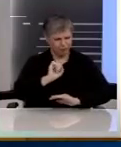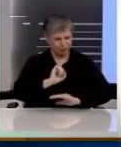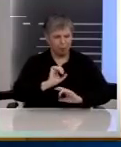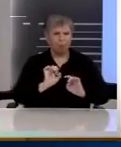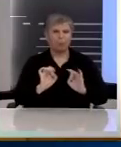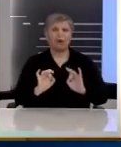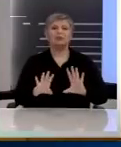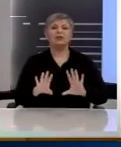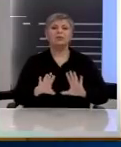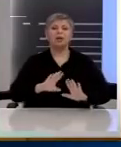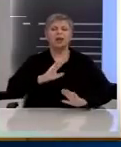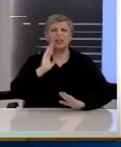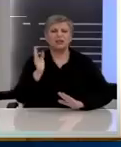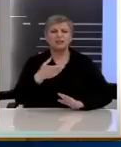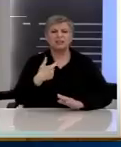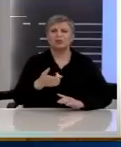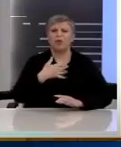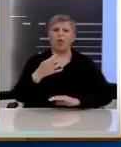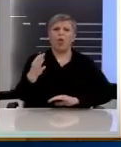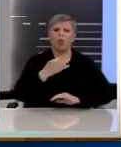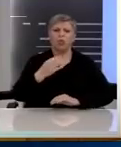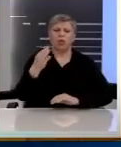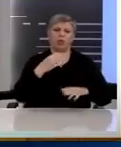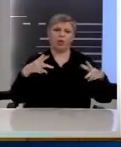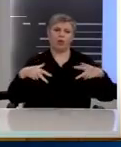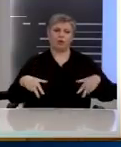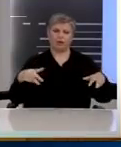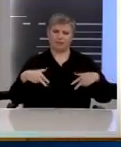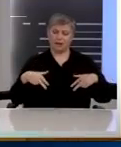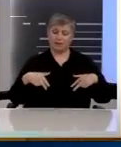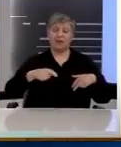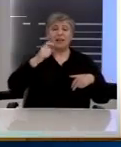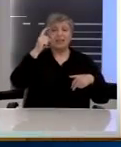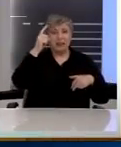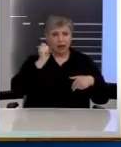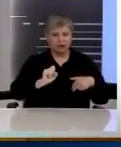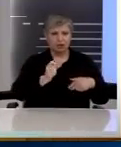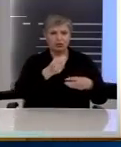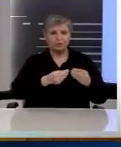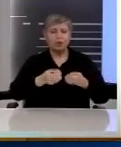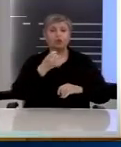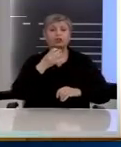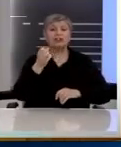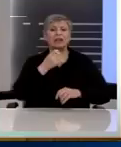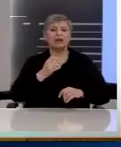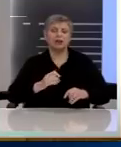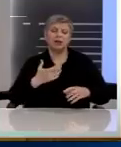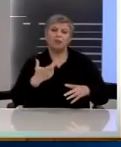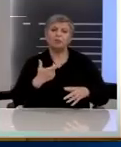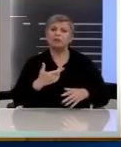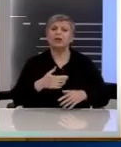Όσο πιο πολύ χτυπάτε την κυβέρνηση, να ξέρετε ότι τόσο πιο σκληρή θα είναι η συνοχή αυτής της